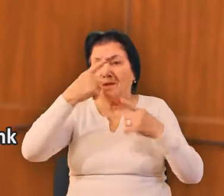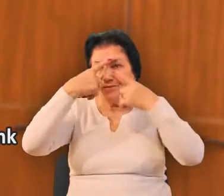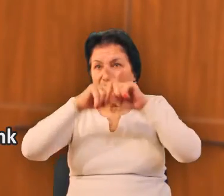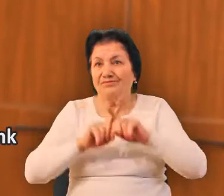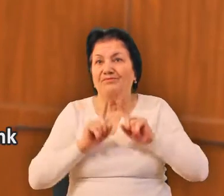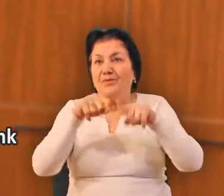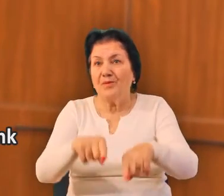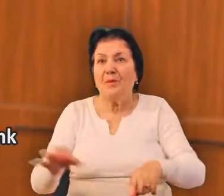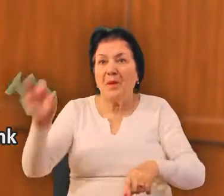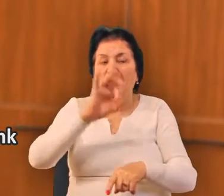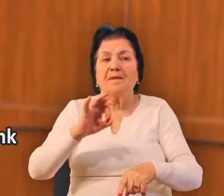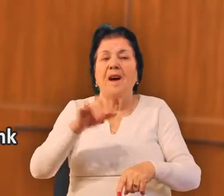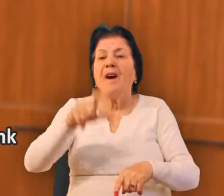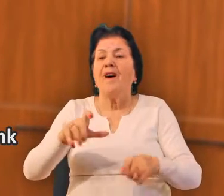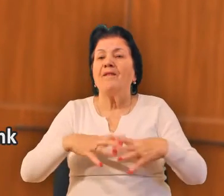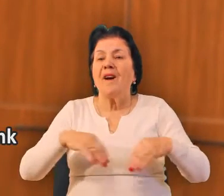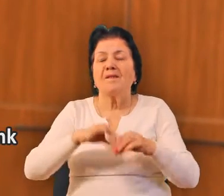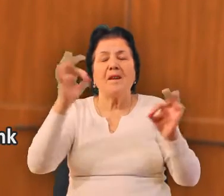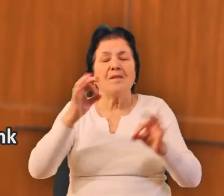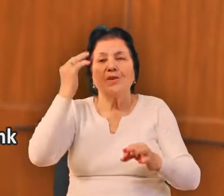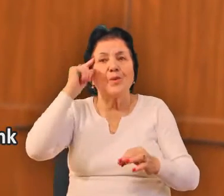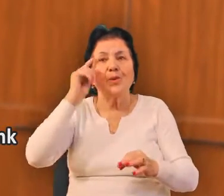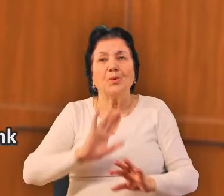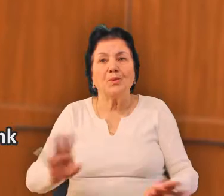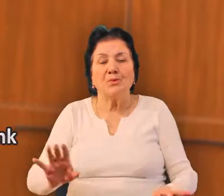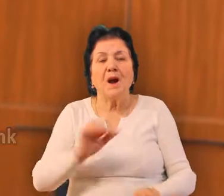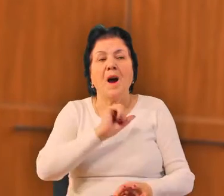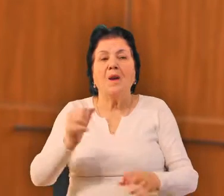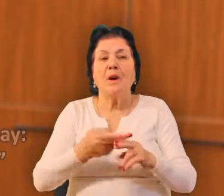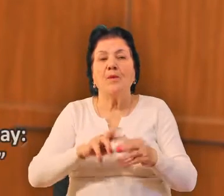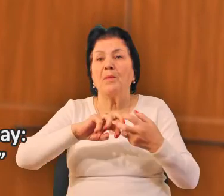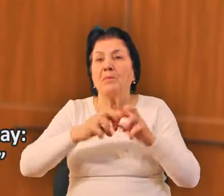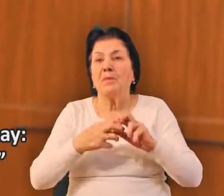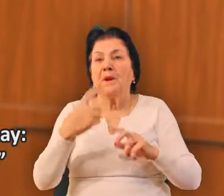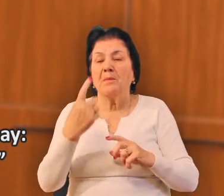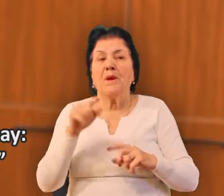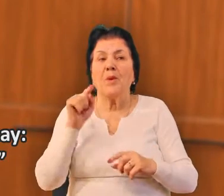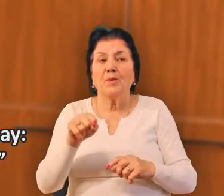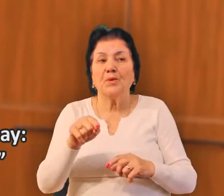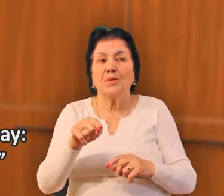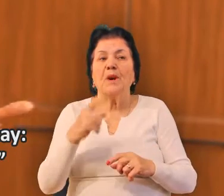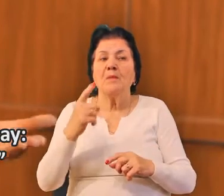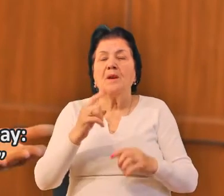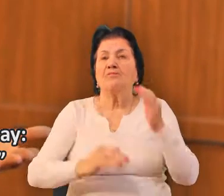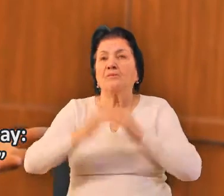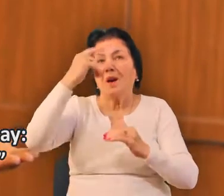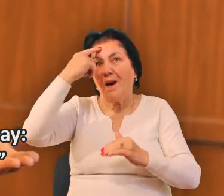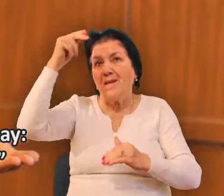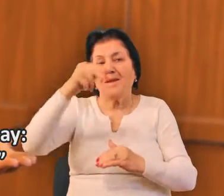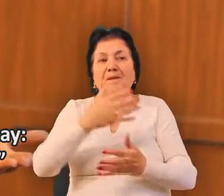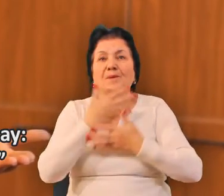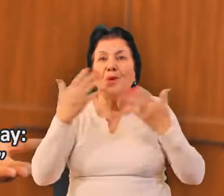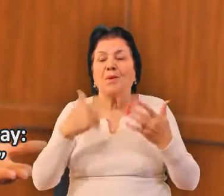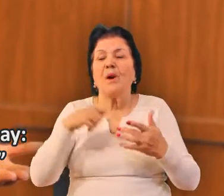isə universitetə qəbul olması barədə valideynlər düşünmür çox vaxtı. Amma əsas problemlərdən biri odur ki, deyir, ali təhsili